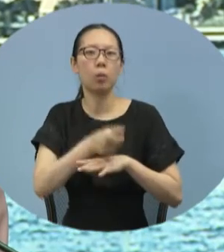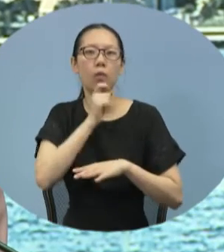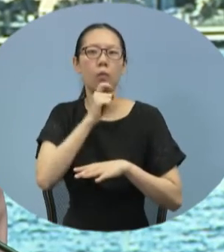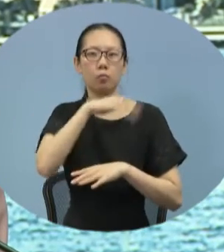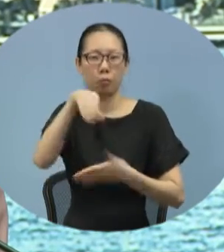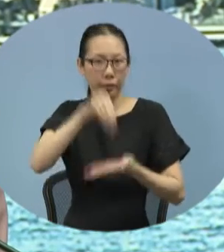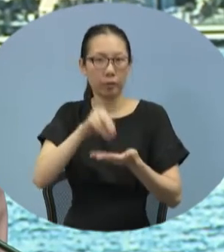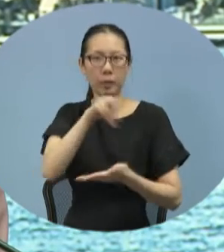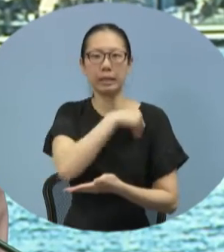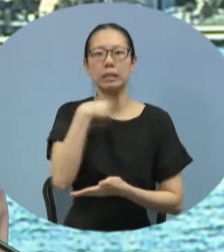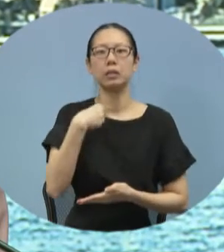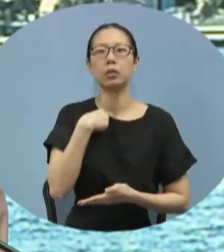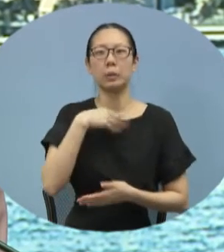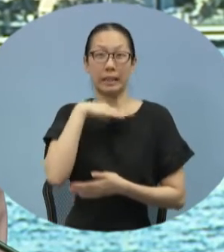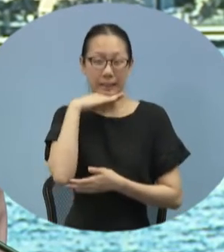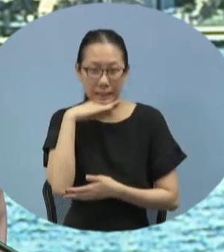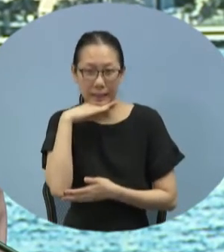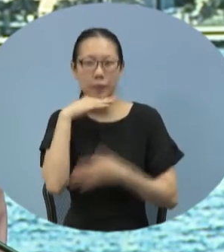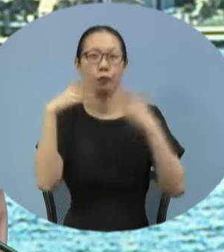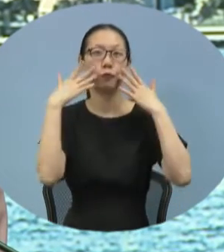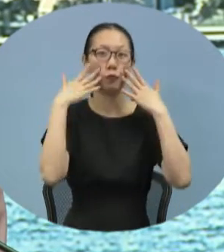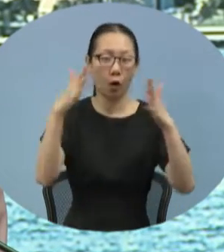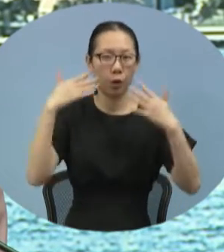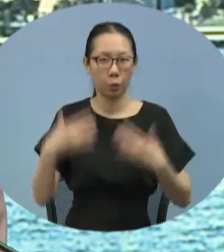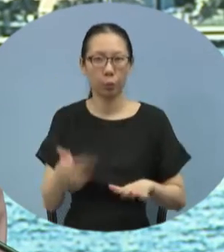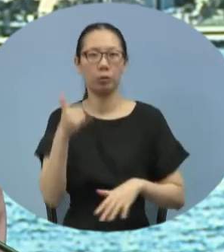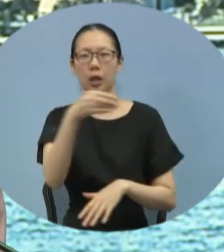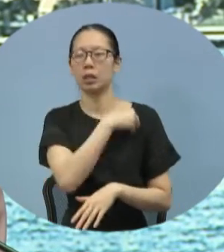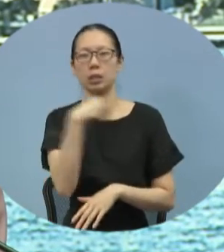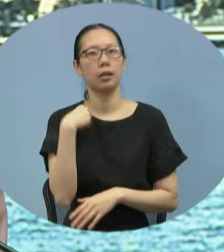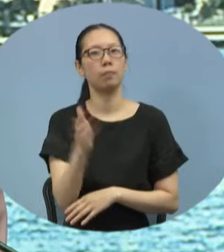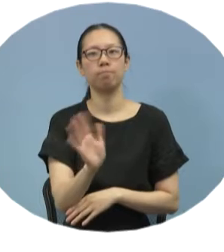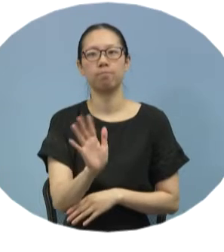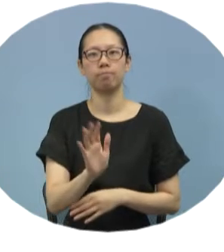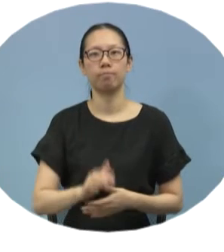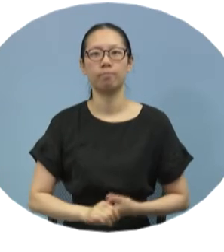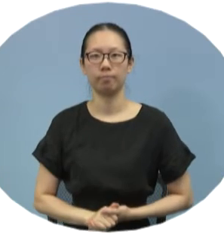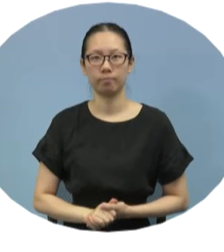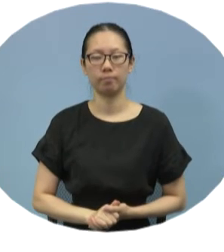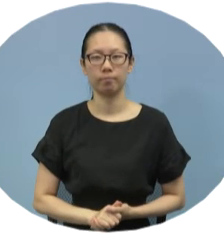千萬不要等到假期完結之後才去看醫生。